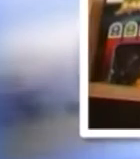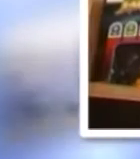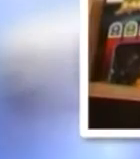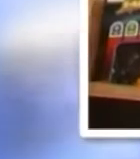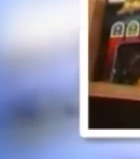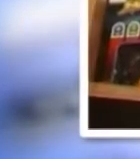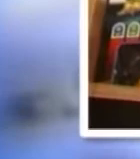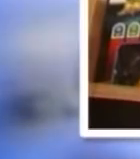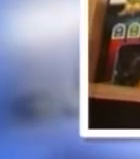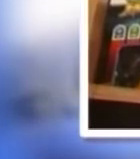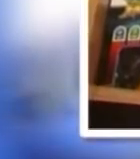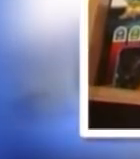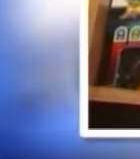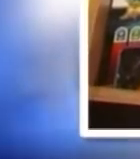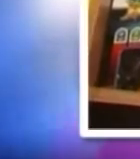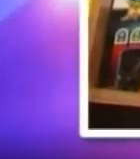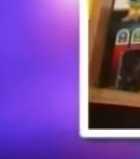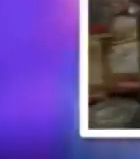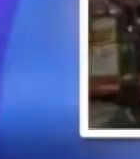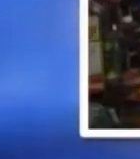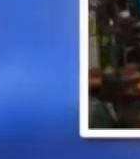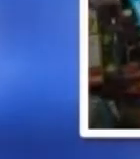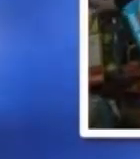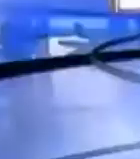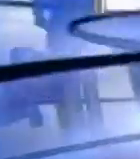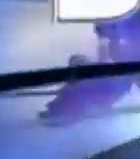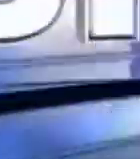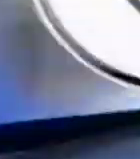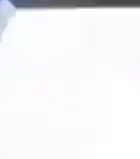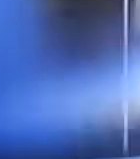Миколая. Тернополяни кажуть, що передсвяткове підвищення цін уже відчули.